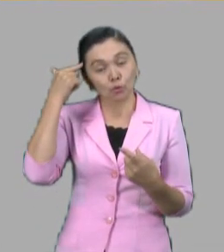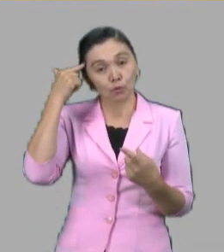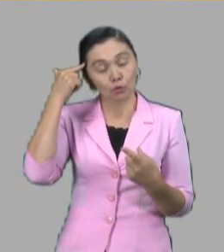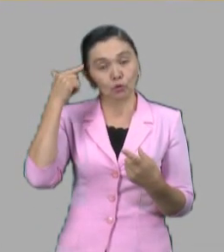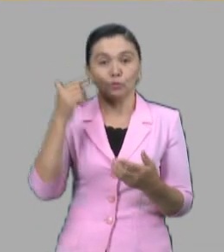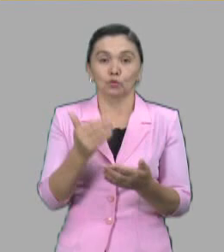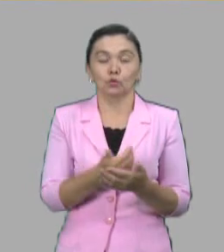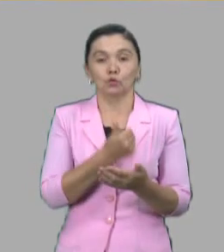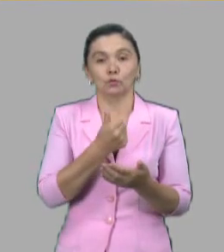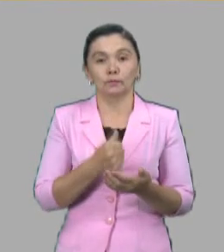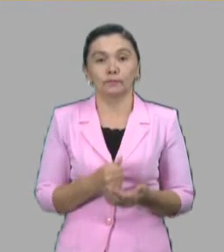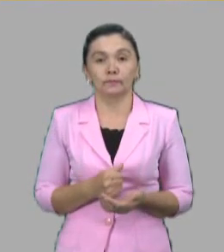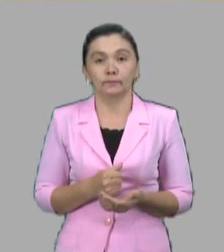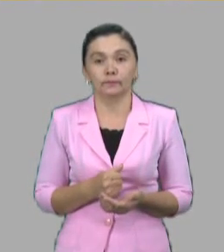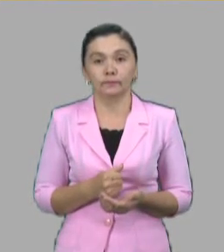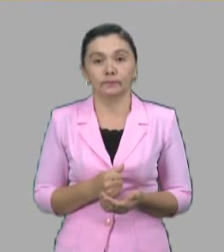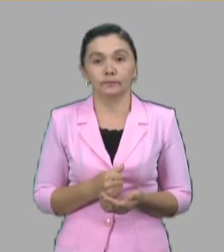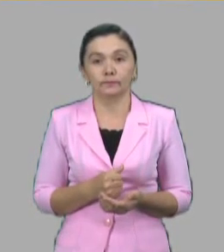Божомолдойбуз.